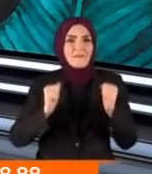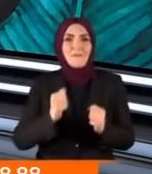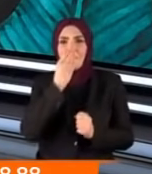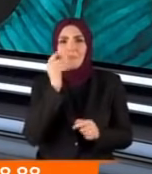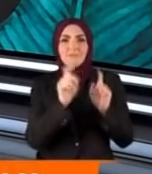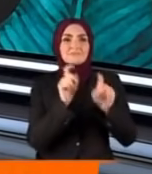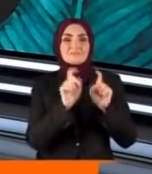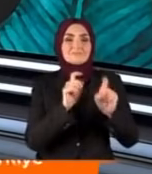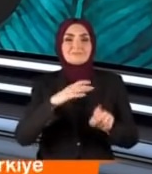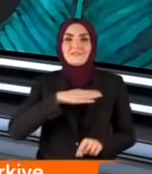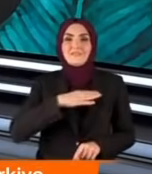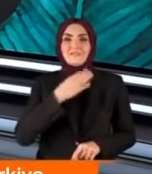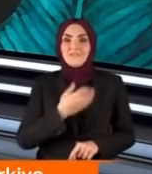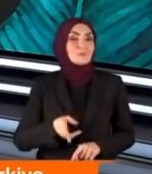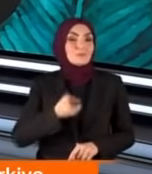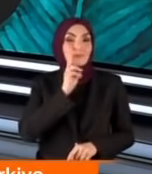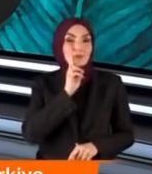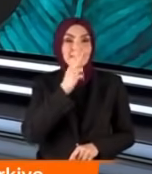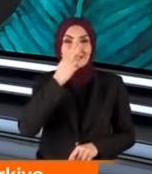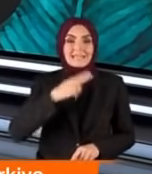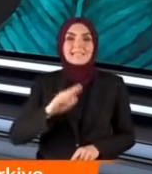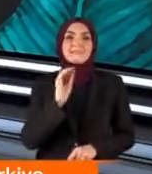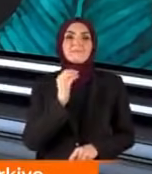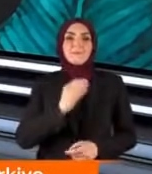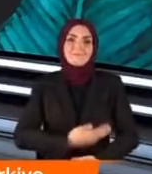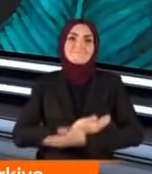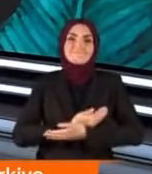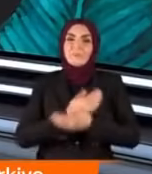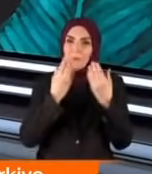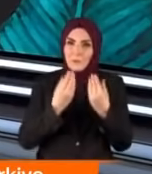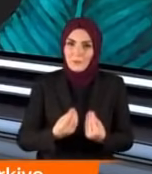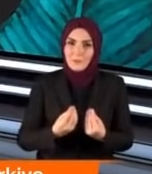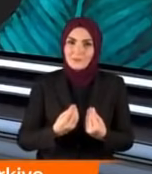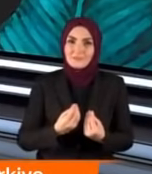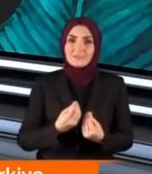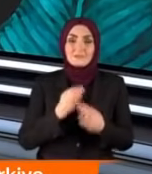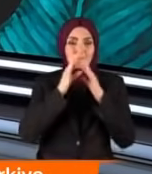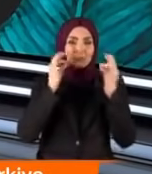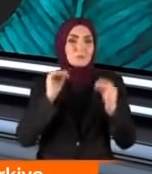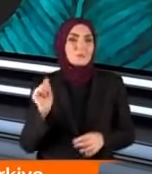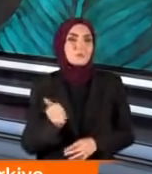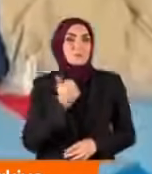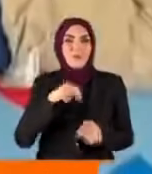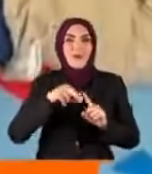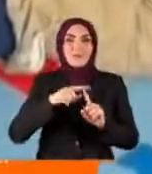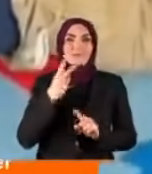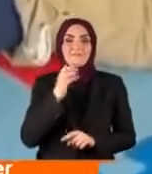ikiz bebeklerini kucaklarına aldı ve yaşadıkları tarifsiz mutluluğu ATV Haber'le paylaştı.